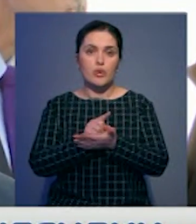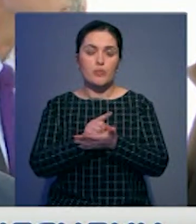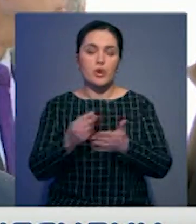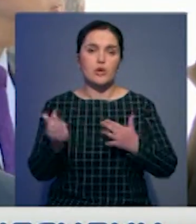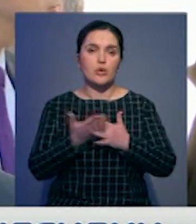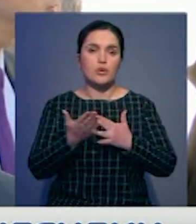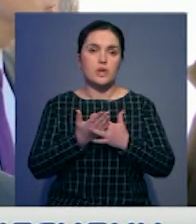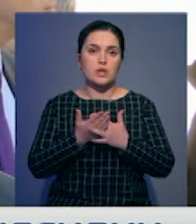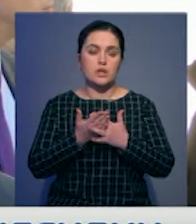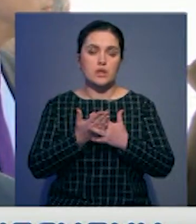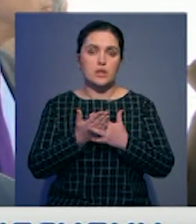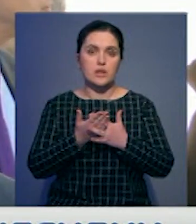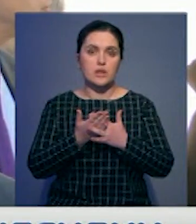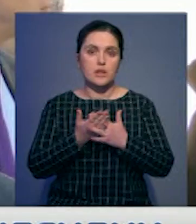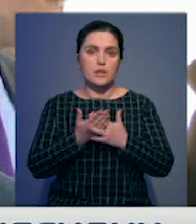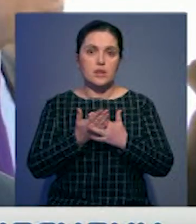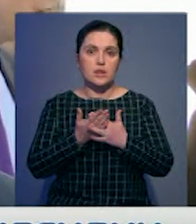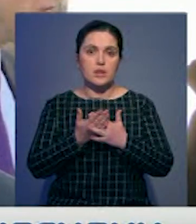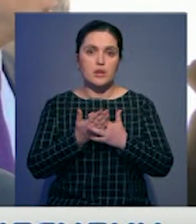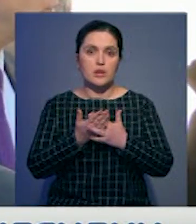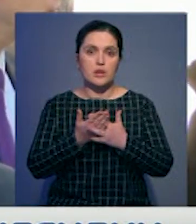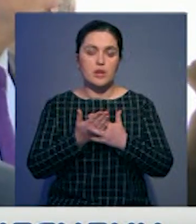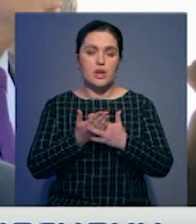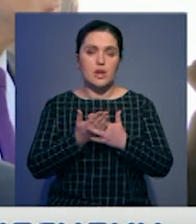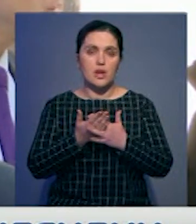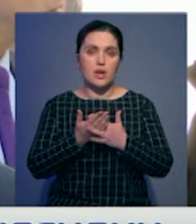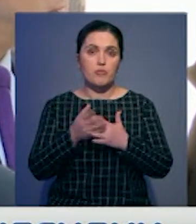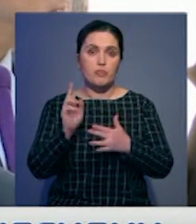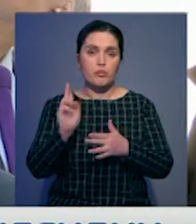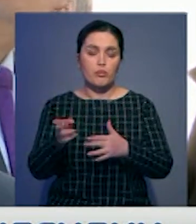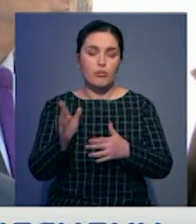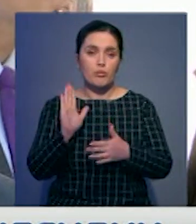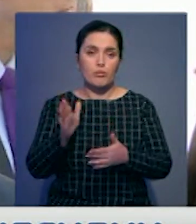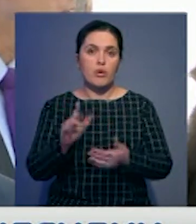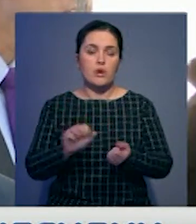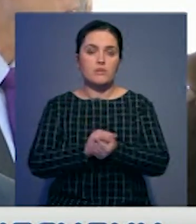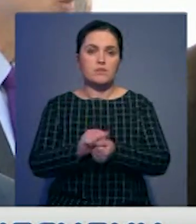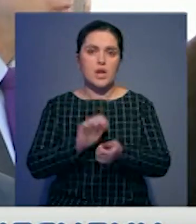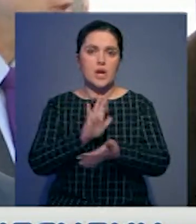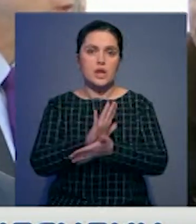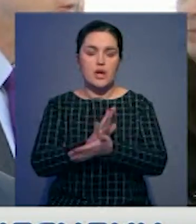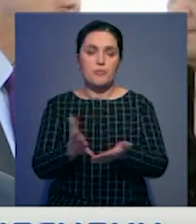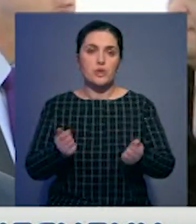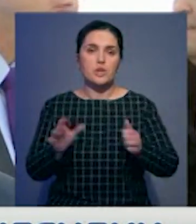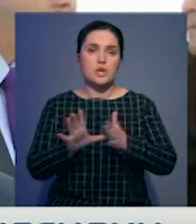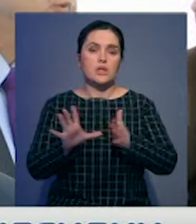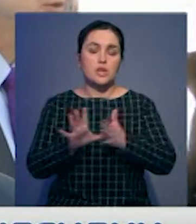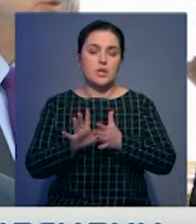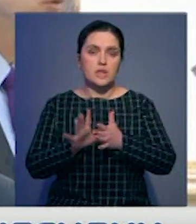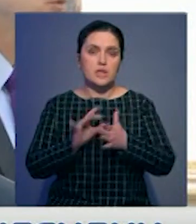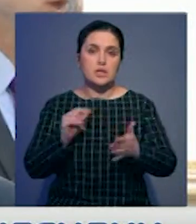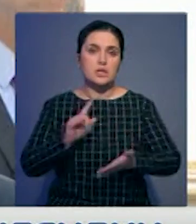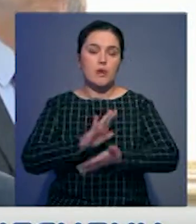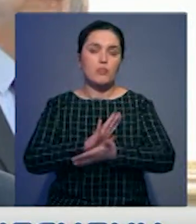для отрасли, которые практически не существуют, то есть получение энергии